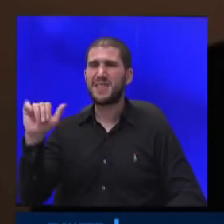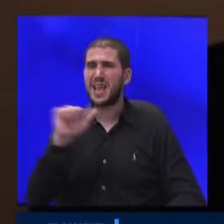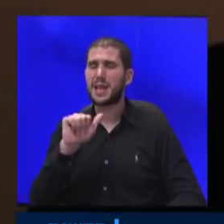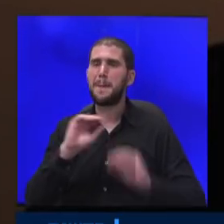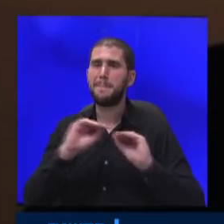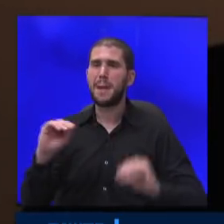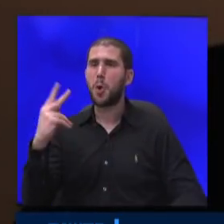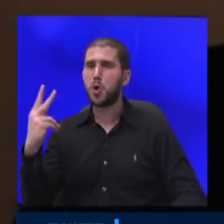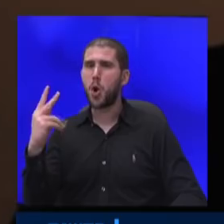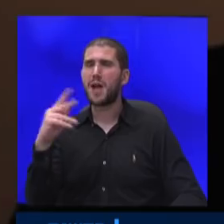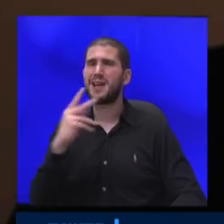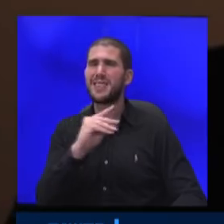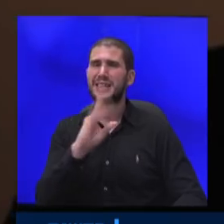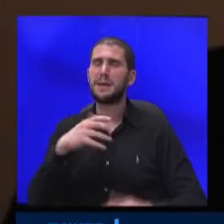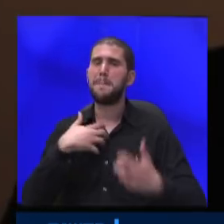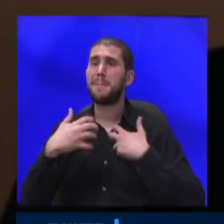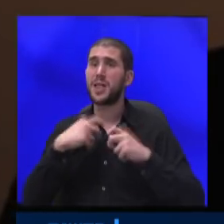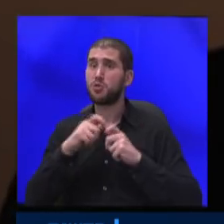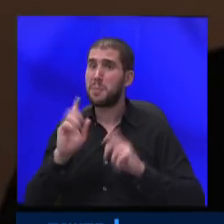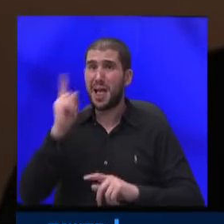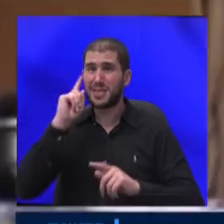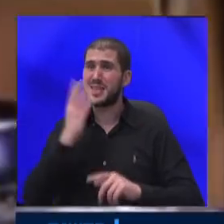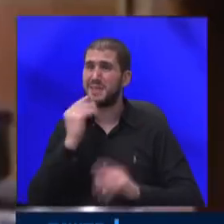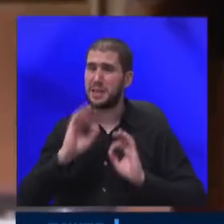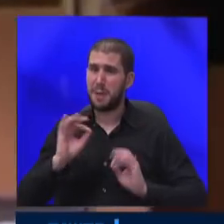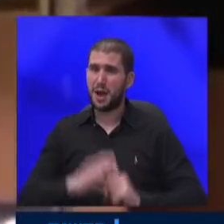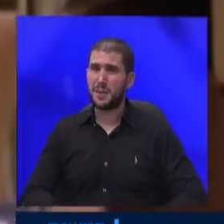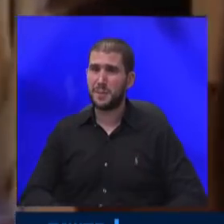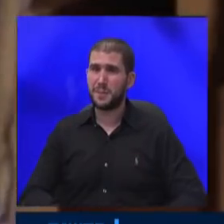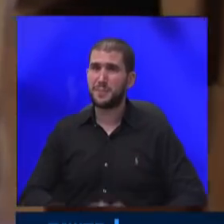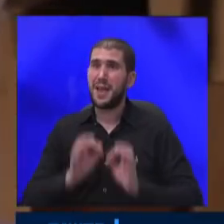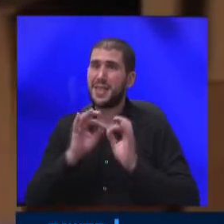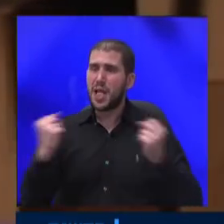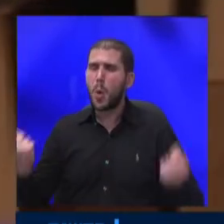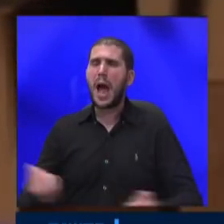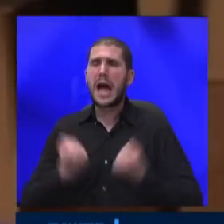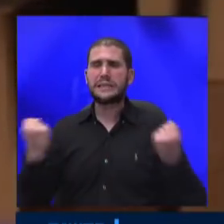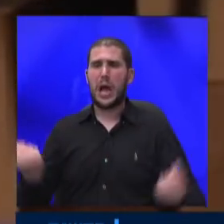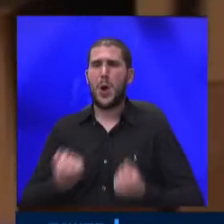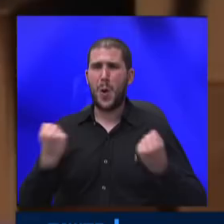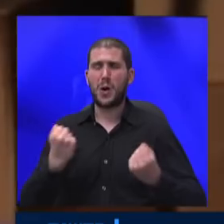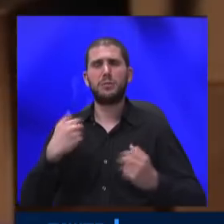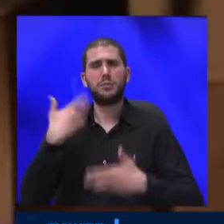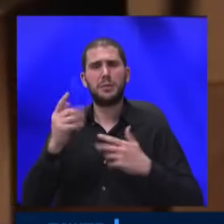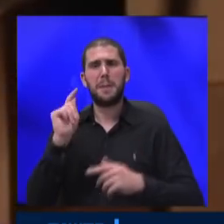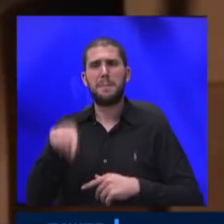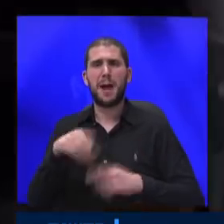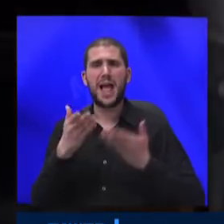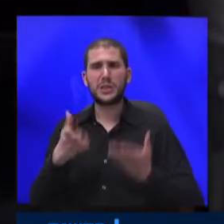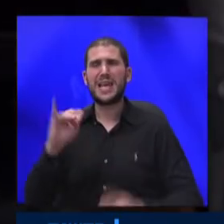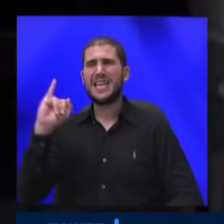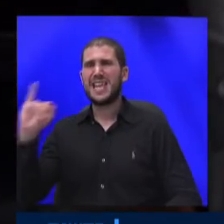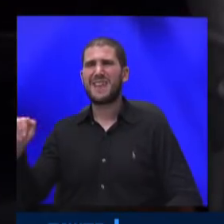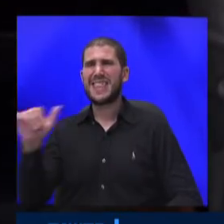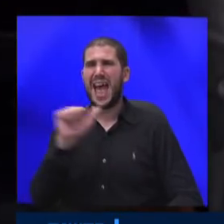קולר רודריגס בתיאטרון גשר, בלי לדעת הרבה עברית. התחלנו חזרות, באיזשהו שלב הגיע לסייע